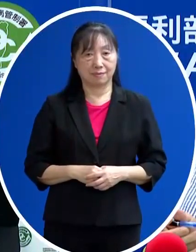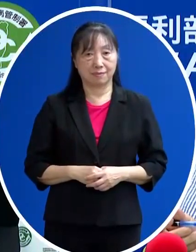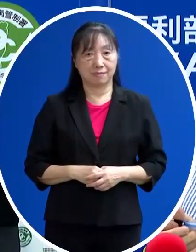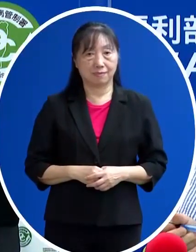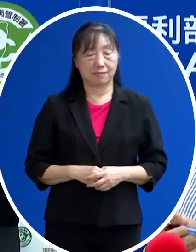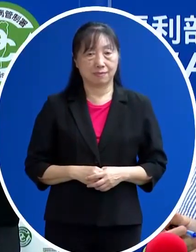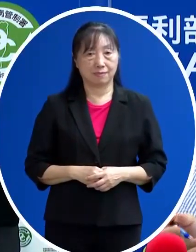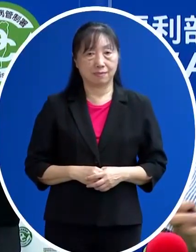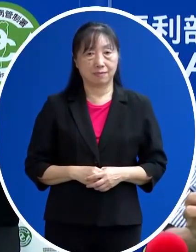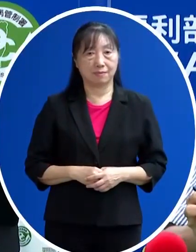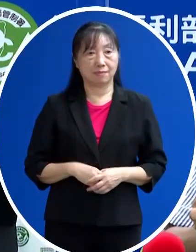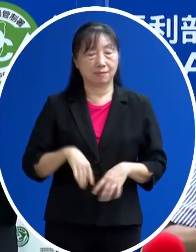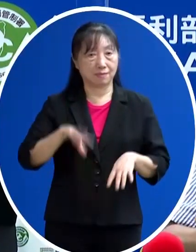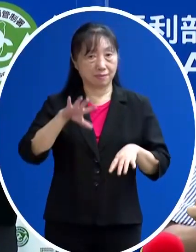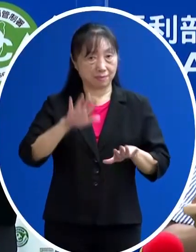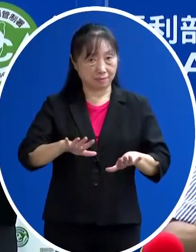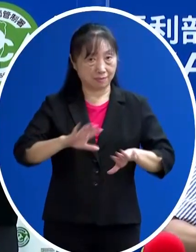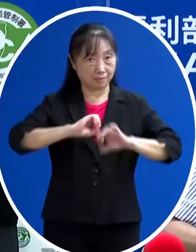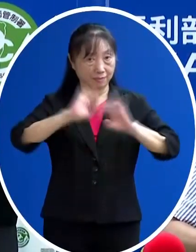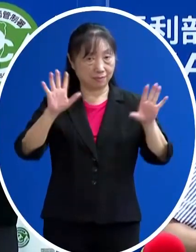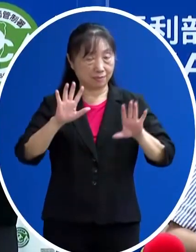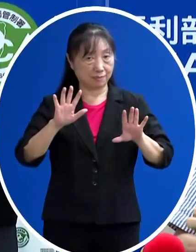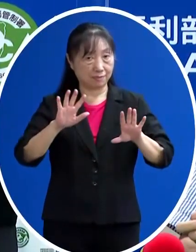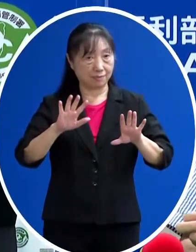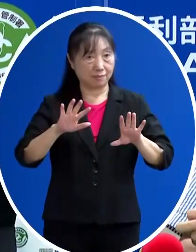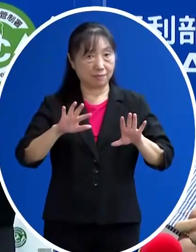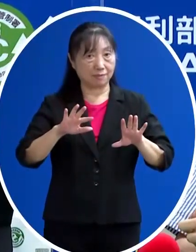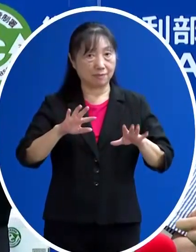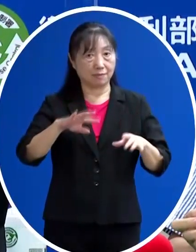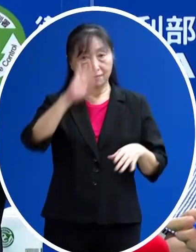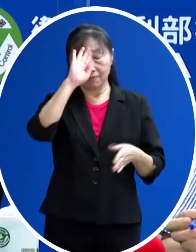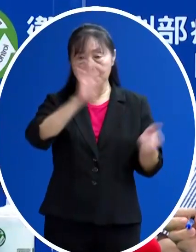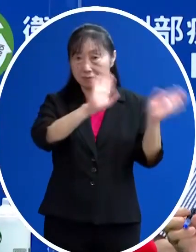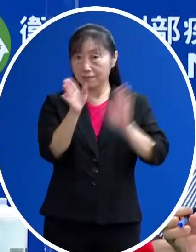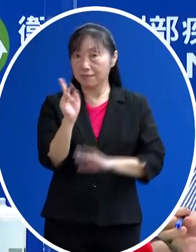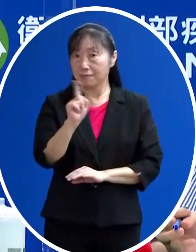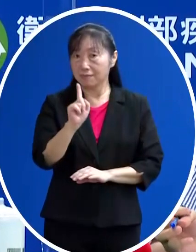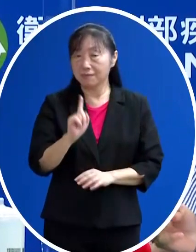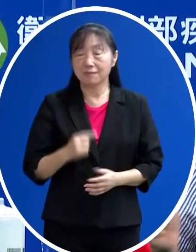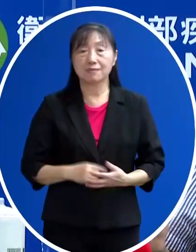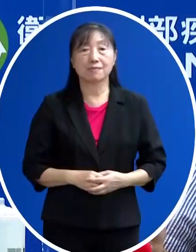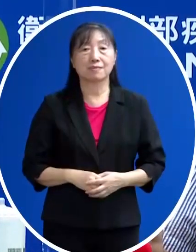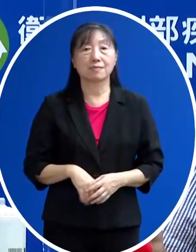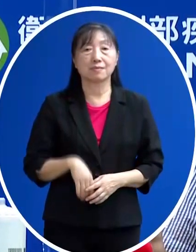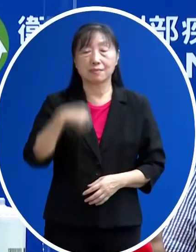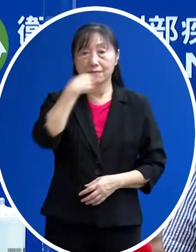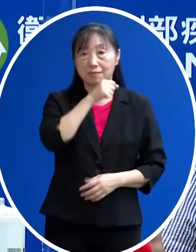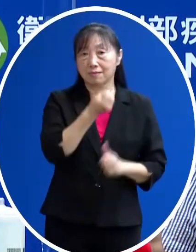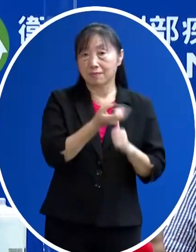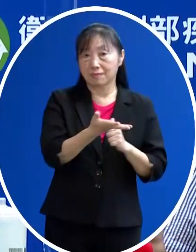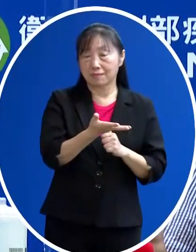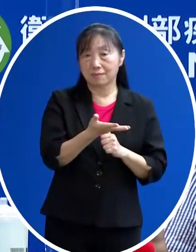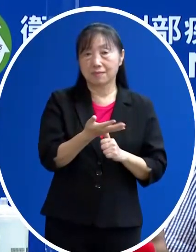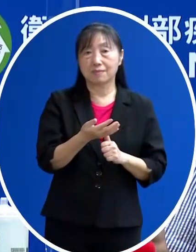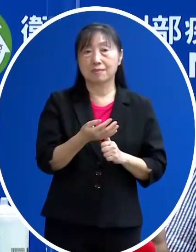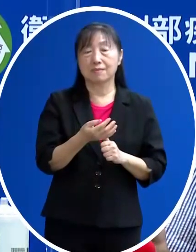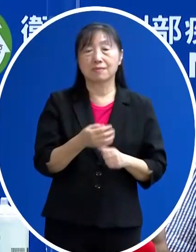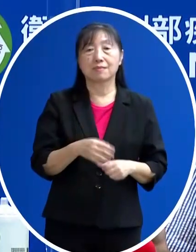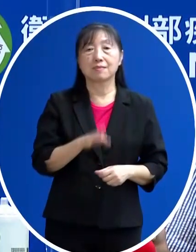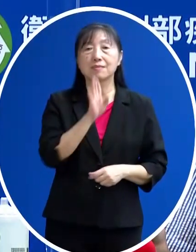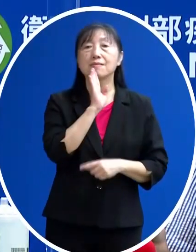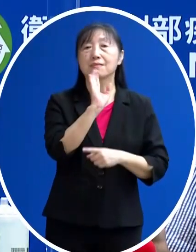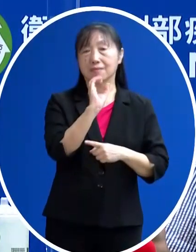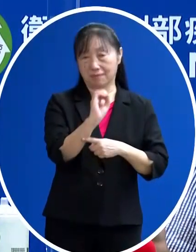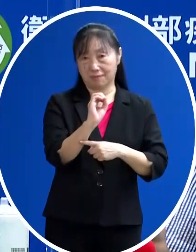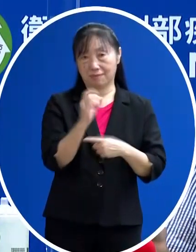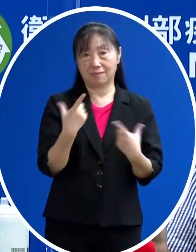先跟大家公布一下今天有关于疫情的状况。那今天本土依然是这个零